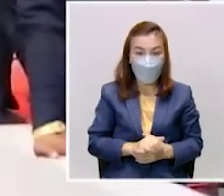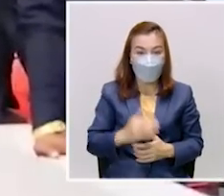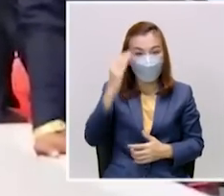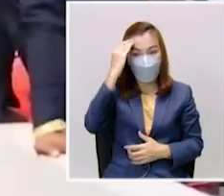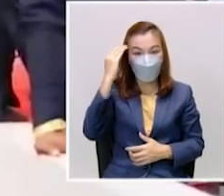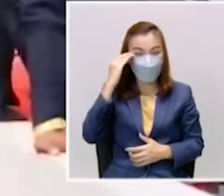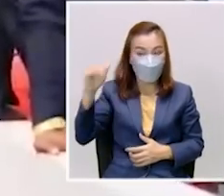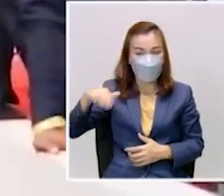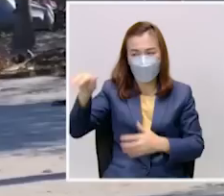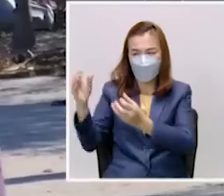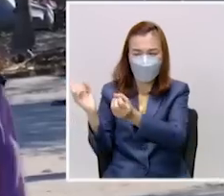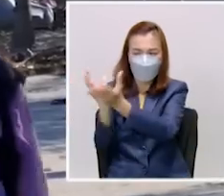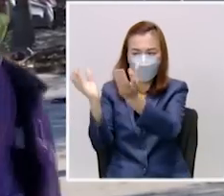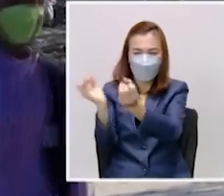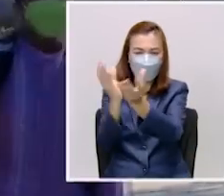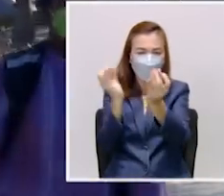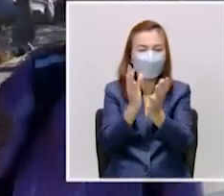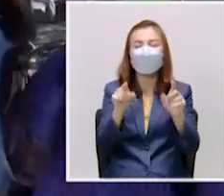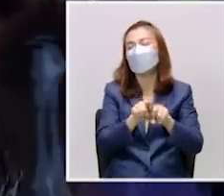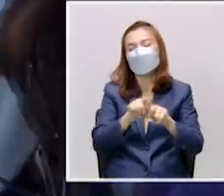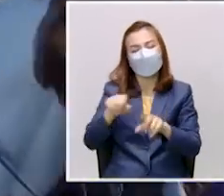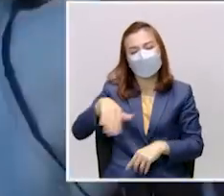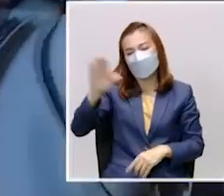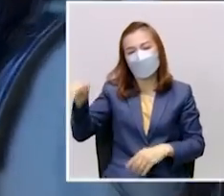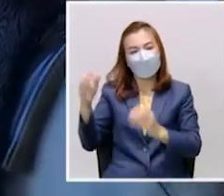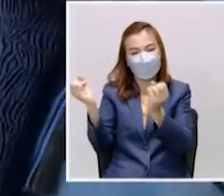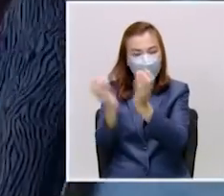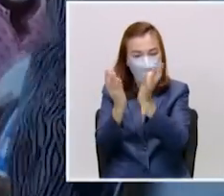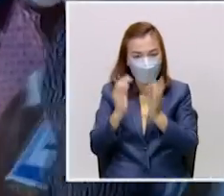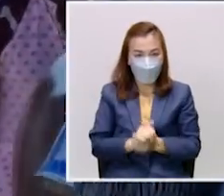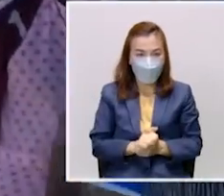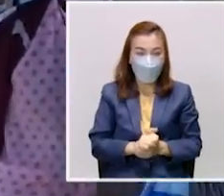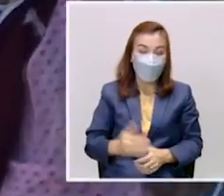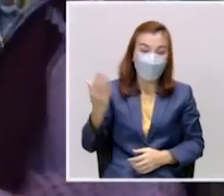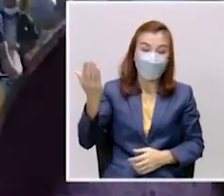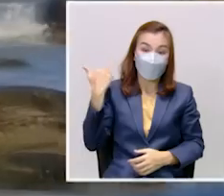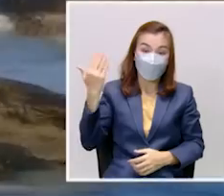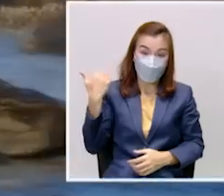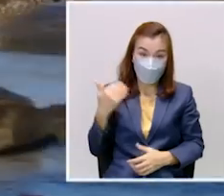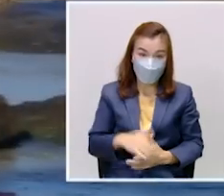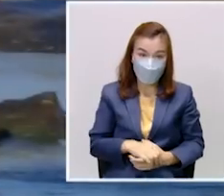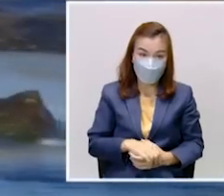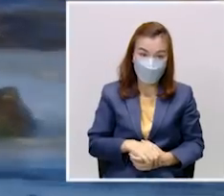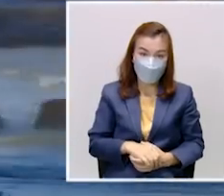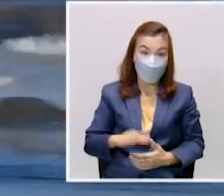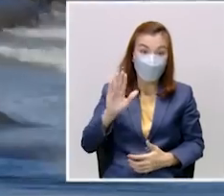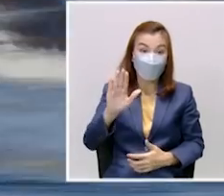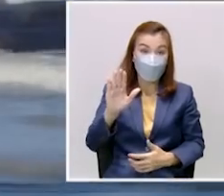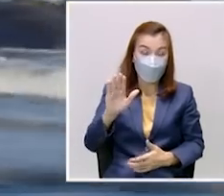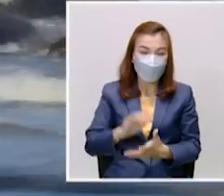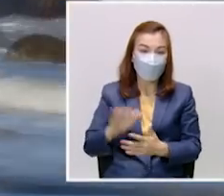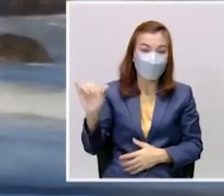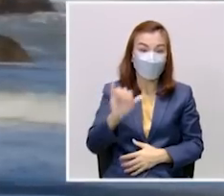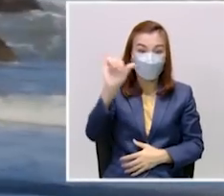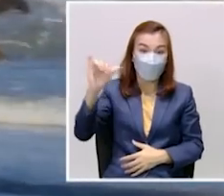าหลีก็ท็อปเหมือนผมคิดว่าไม่ได้อาเซียนของเรากระทบไปหมดนะครับเพียงแต่ก่อนหน้านี้ที่อาจจะยุโรปเข้ามาส่ว